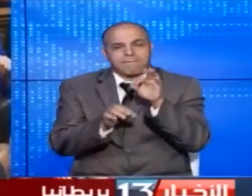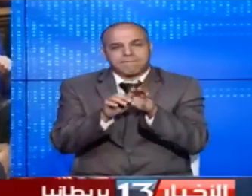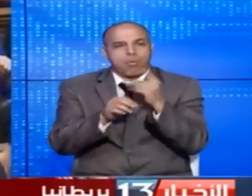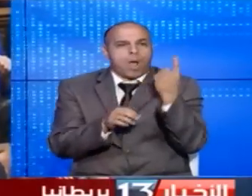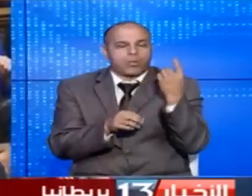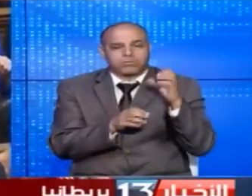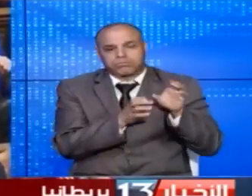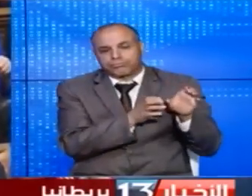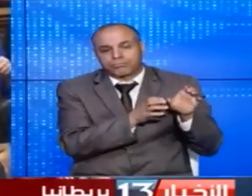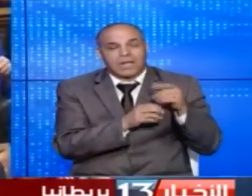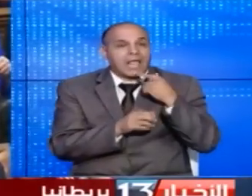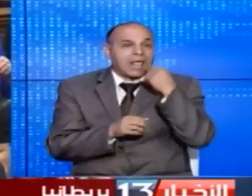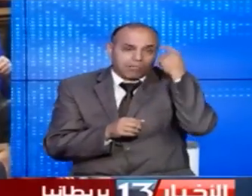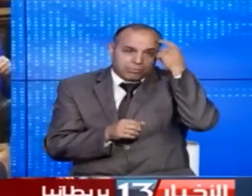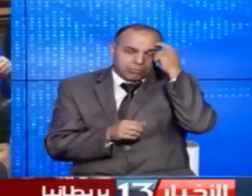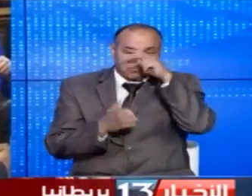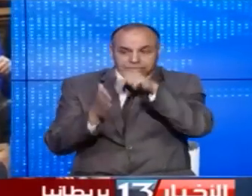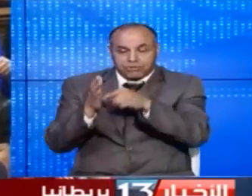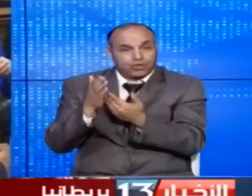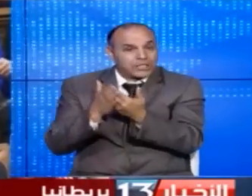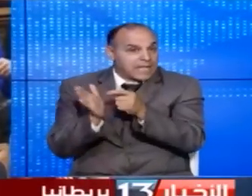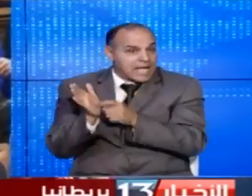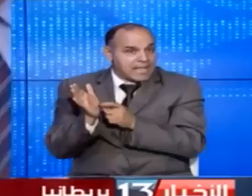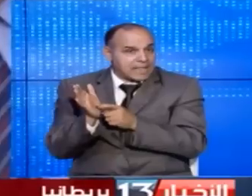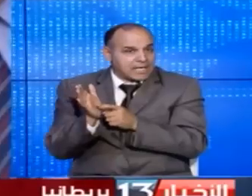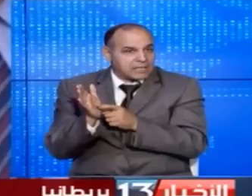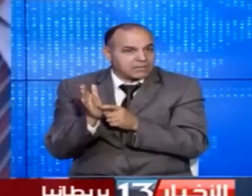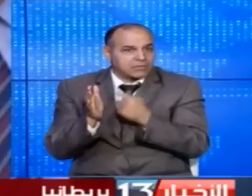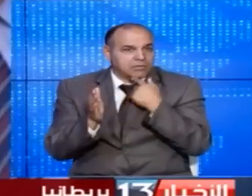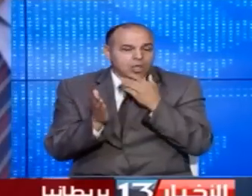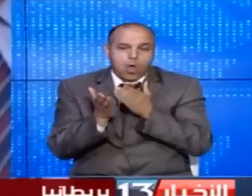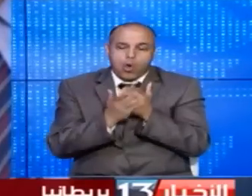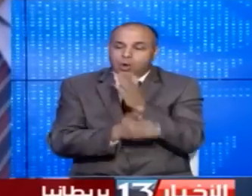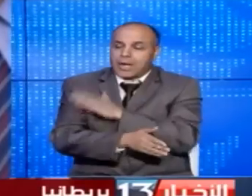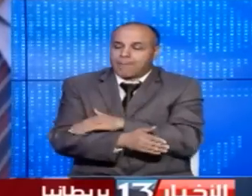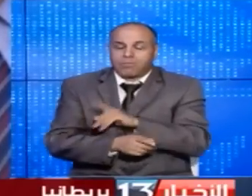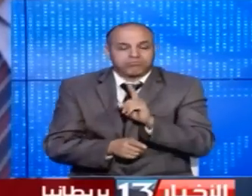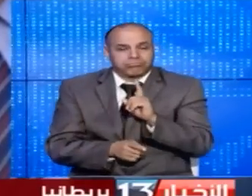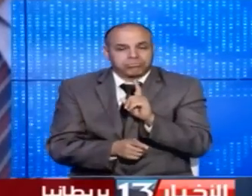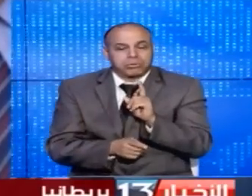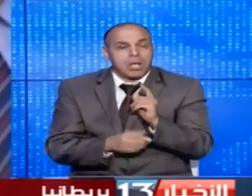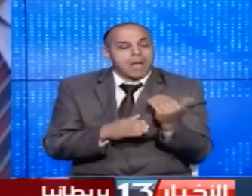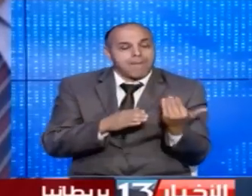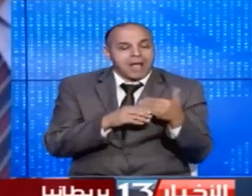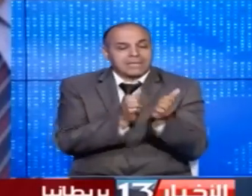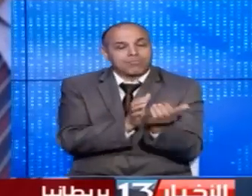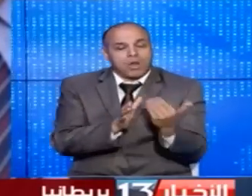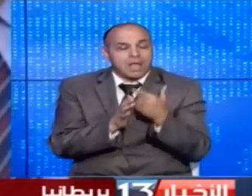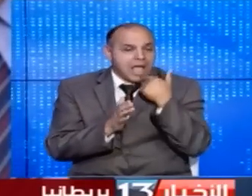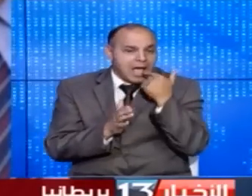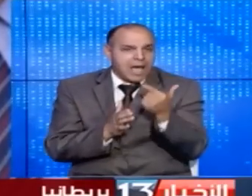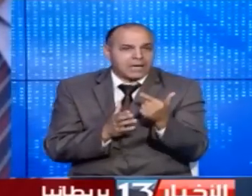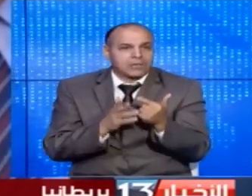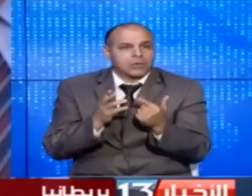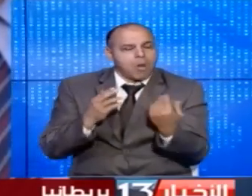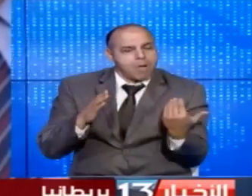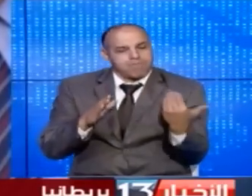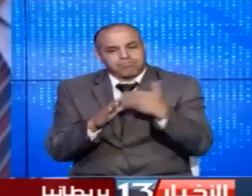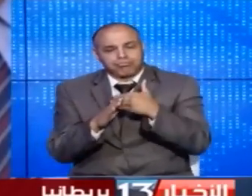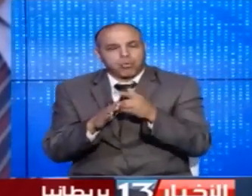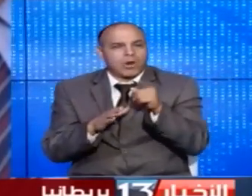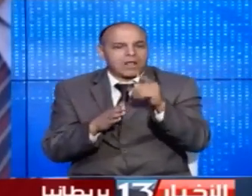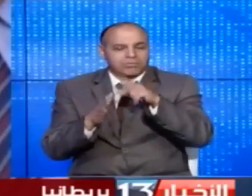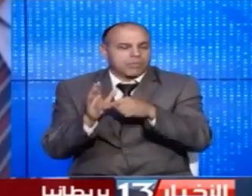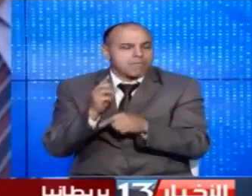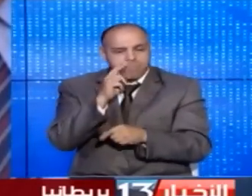لوحده والذي يرى في الاتفاق الجديد إضعافا لحقوق العمال. المعارضة كانت أعلنت أنها ستقف ضد هكذا